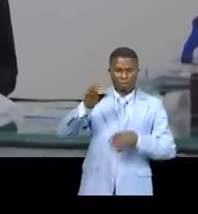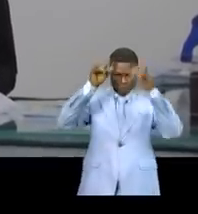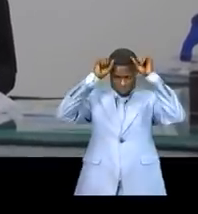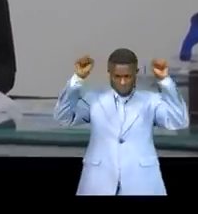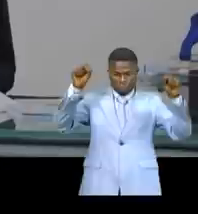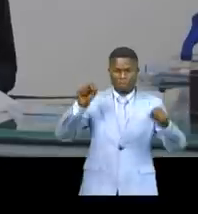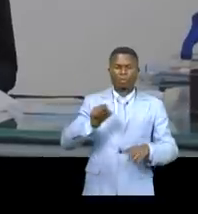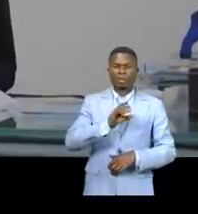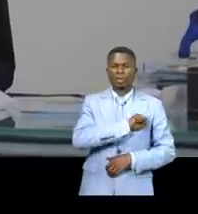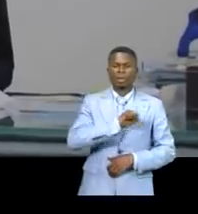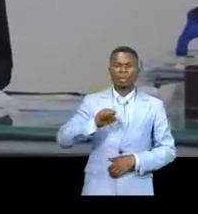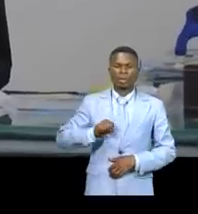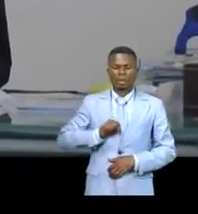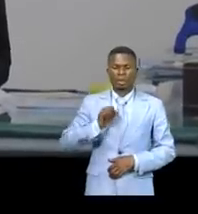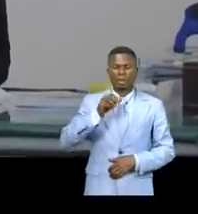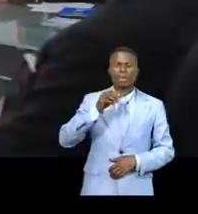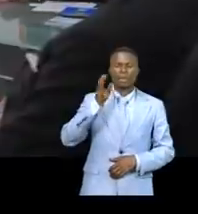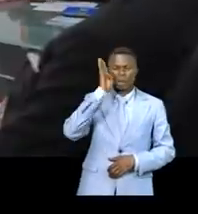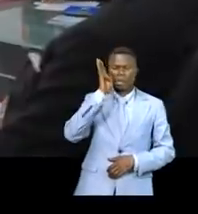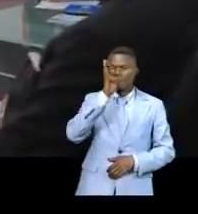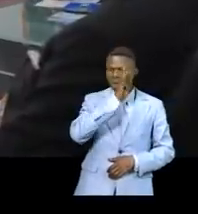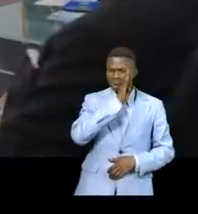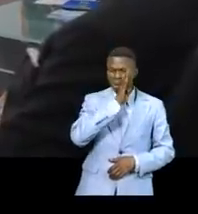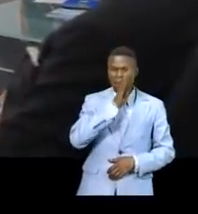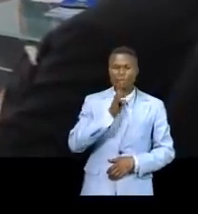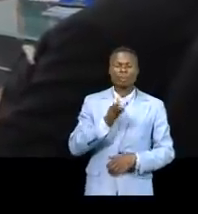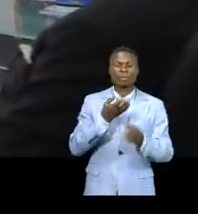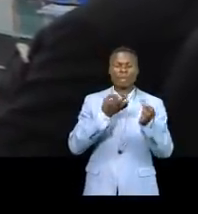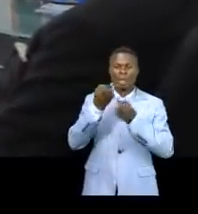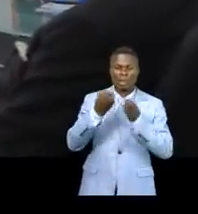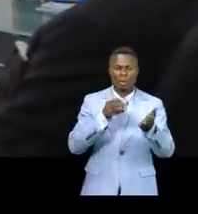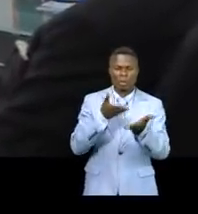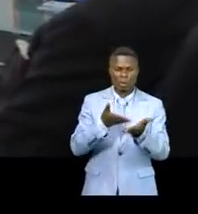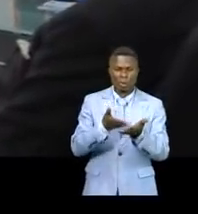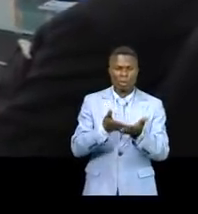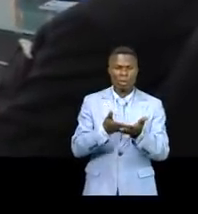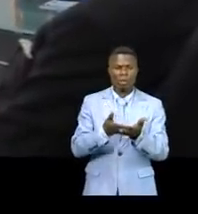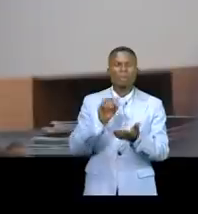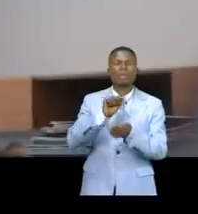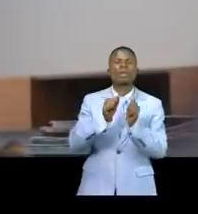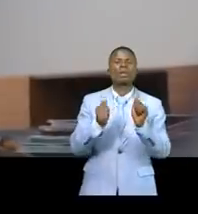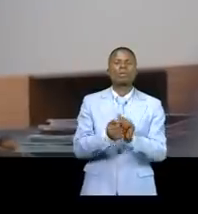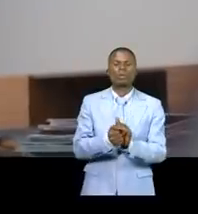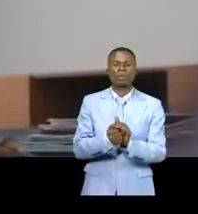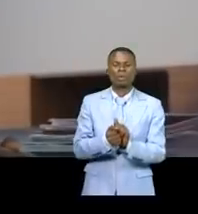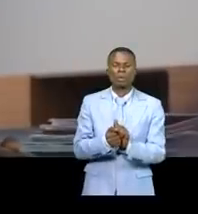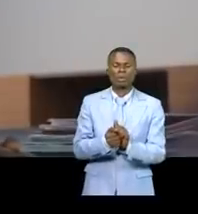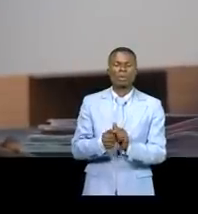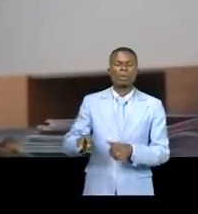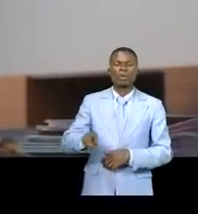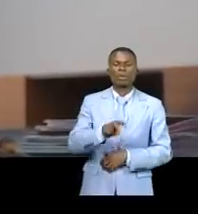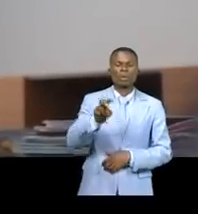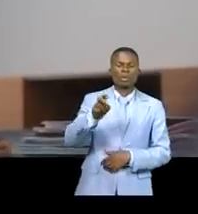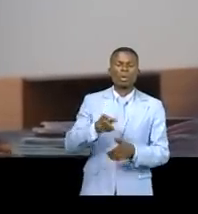président du Sénat, Modeste Bahati, s'est montré réceptif avant de lui suggérer d'aborder aussi la problématique des circulations